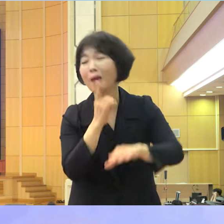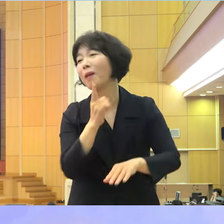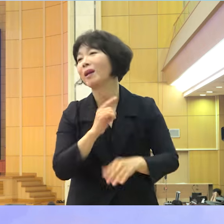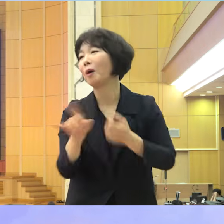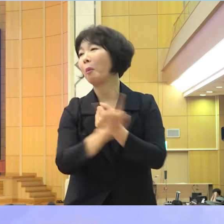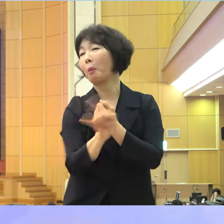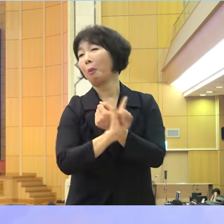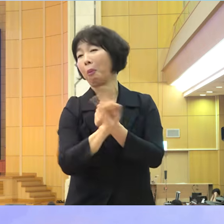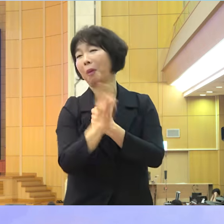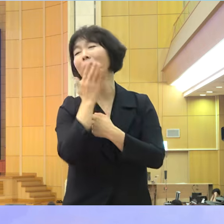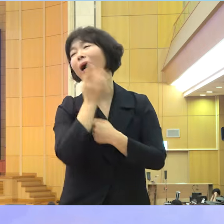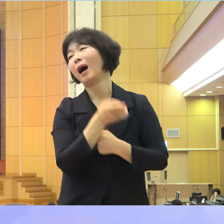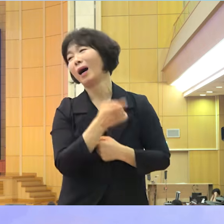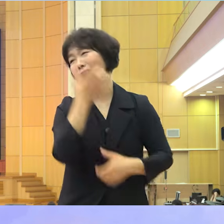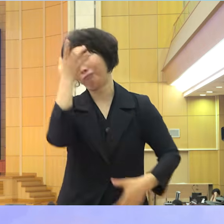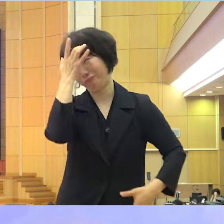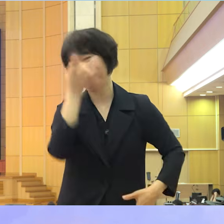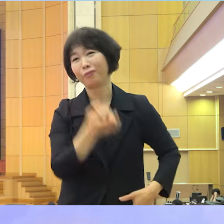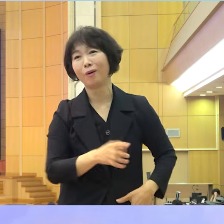그랬더니